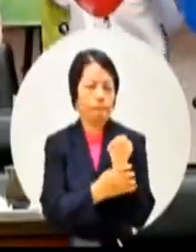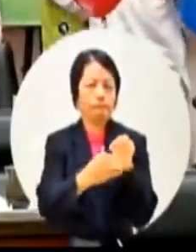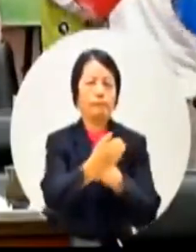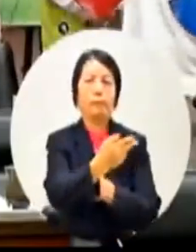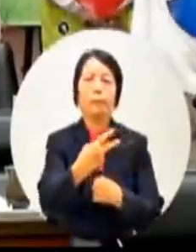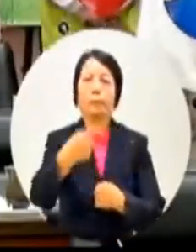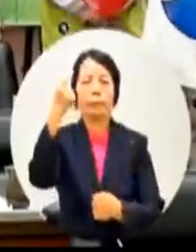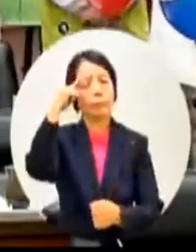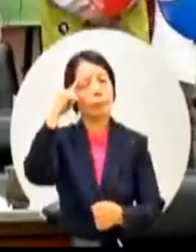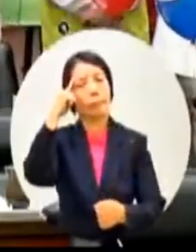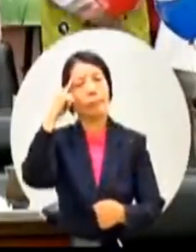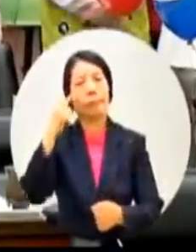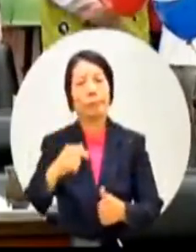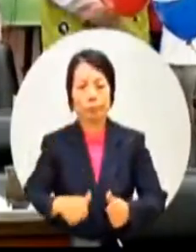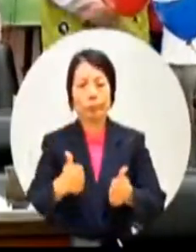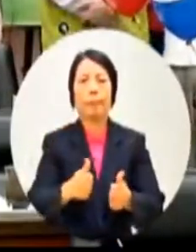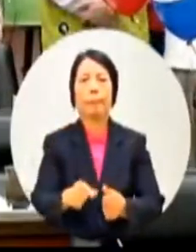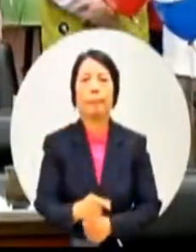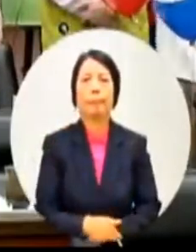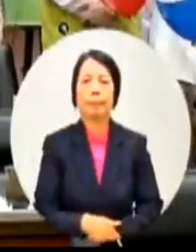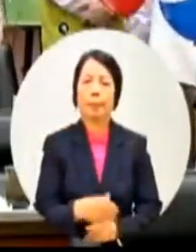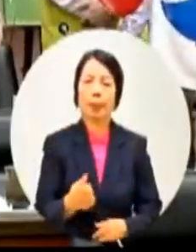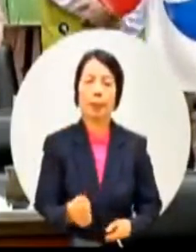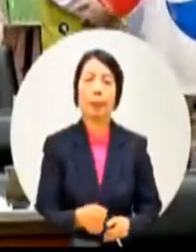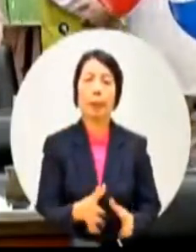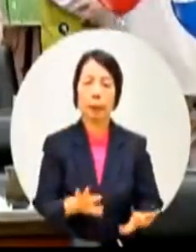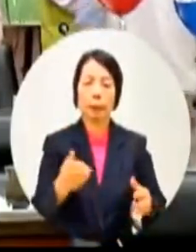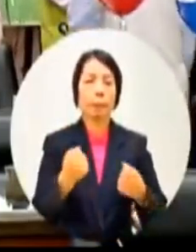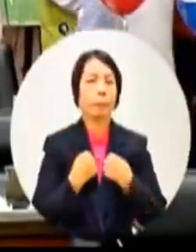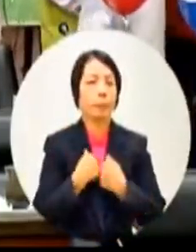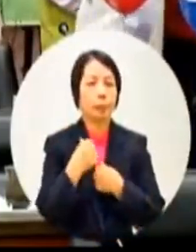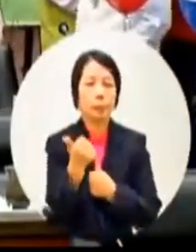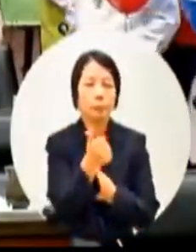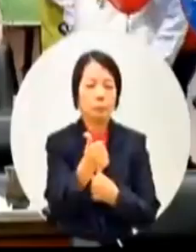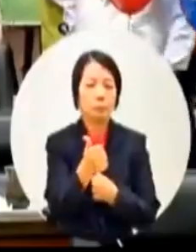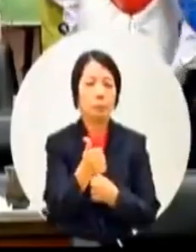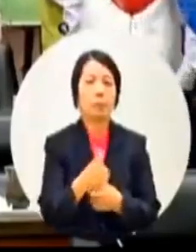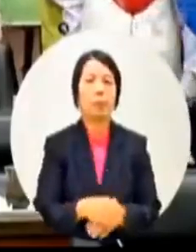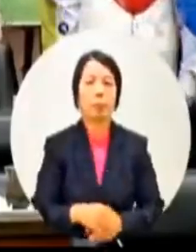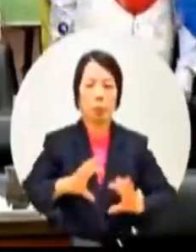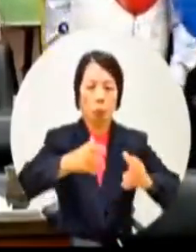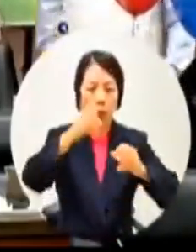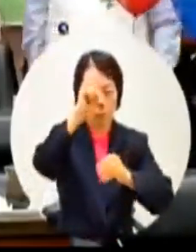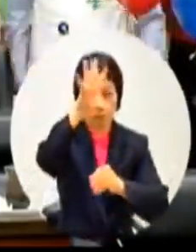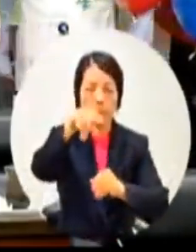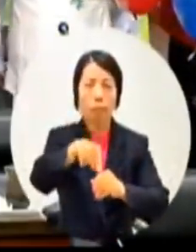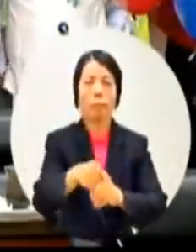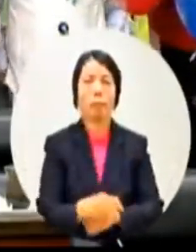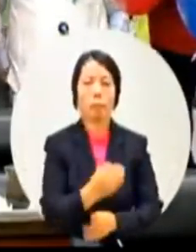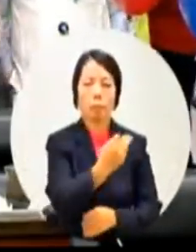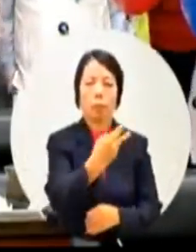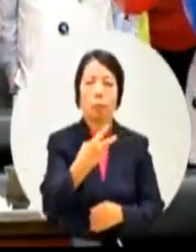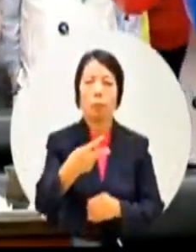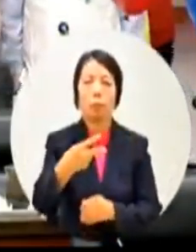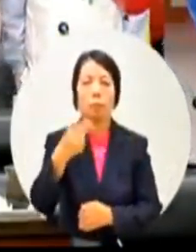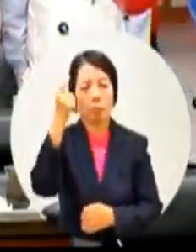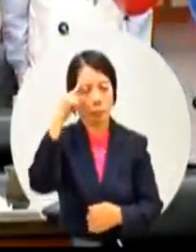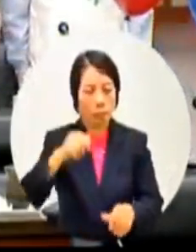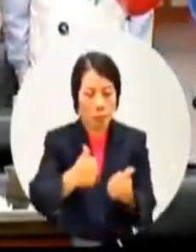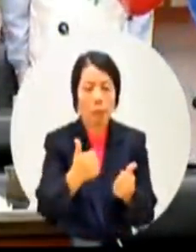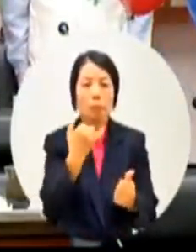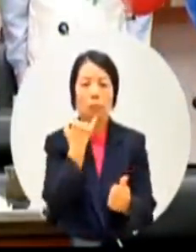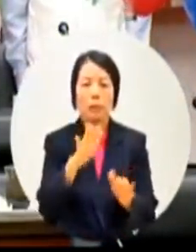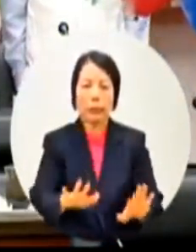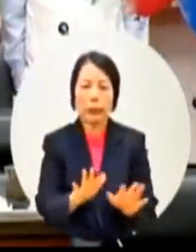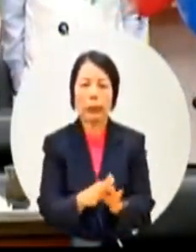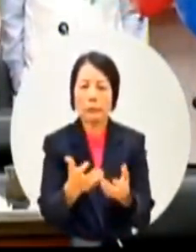还没有公开来定调九二共识之前，国民党可以在九二共识还有模糊空间，但是在习五条之后，我想